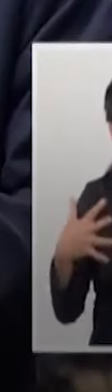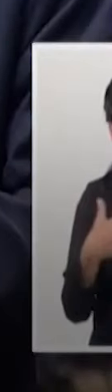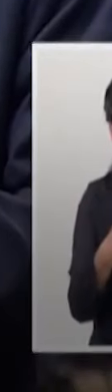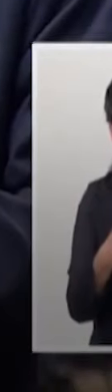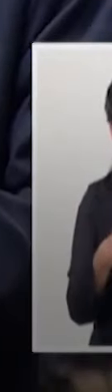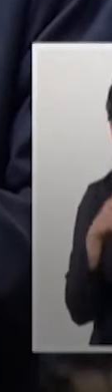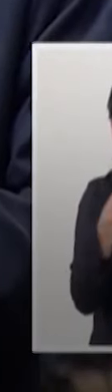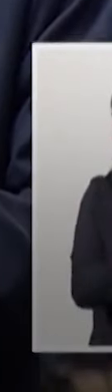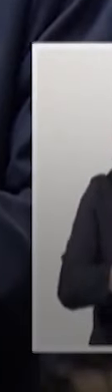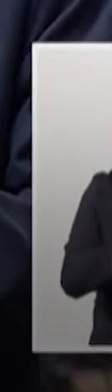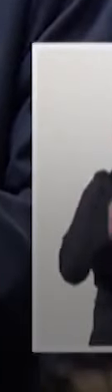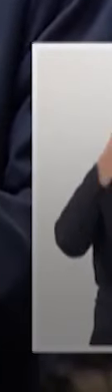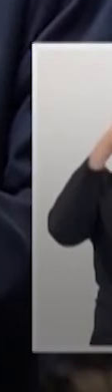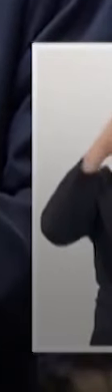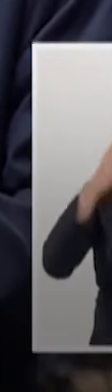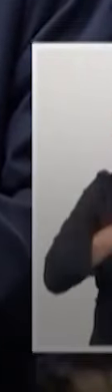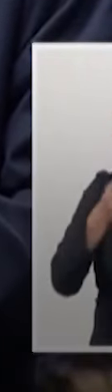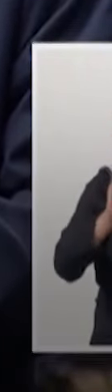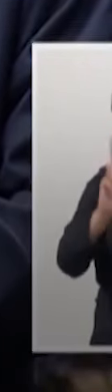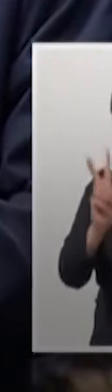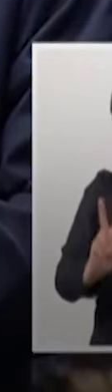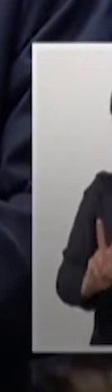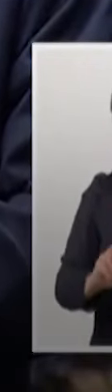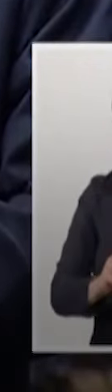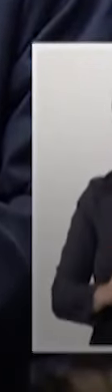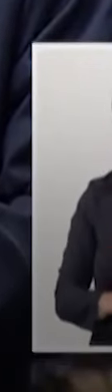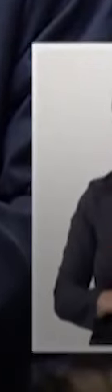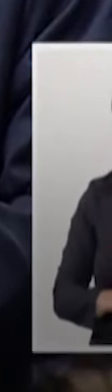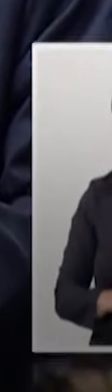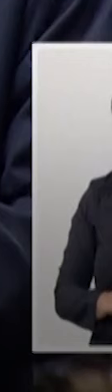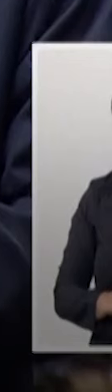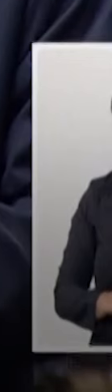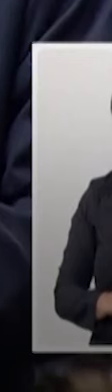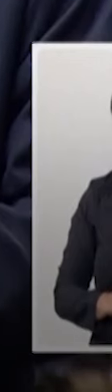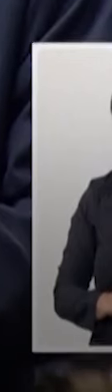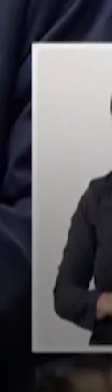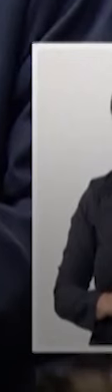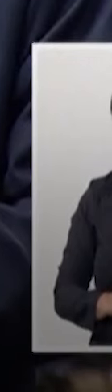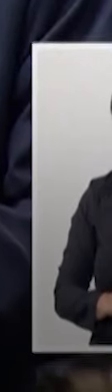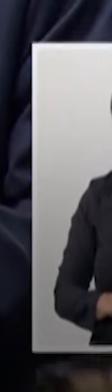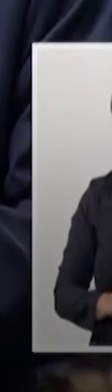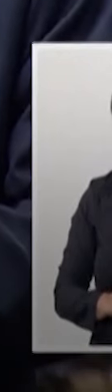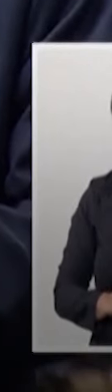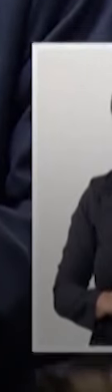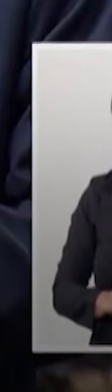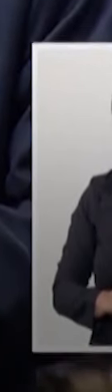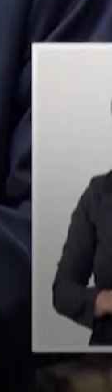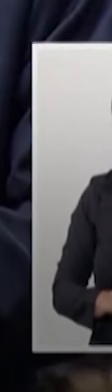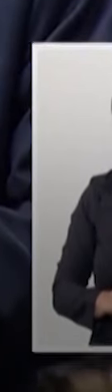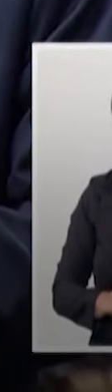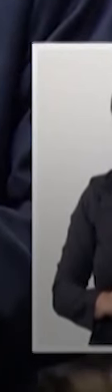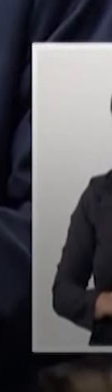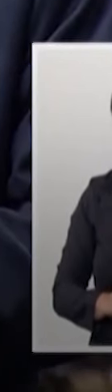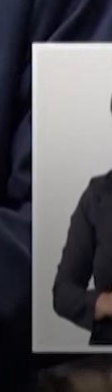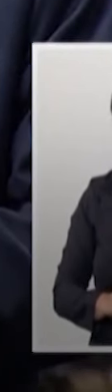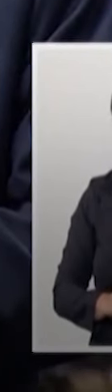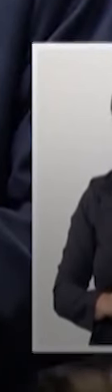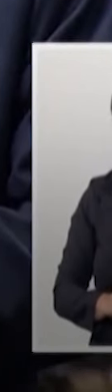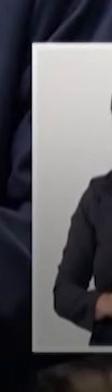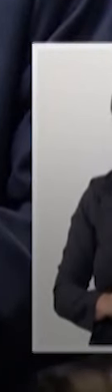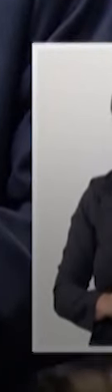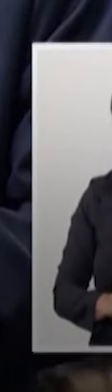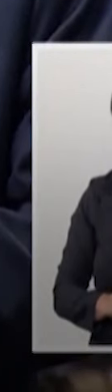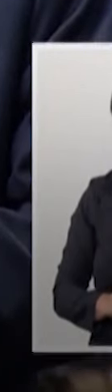Một lần nữa, xin thay mặt lãnh đạo Đảng, Nhà nước và nhân dân Việt Nam, tôi xin khẳng định sự ủng hộ trước sau như một của Đảng, Nhà nước và nhân dân Việt